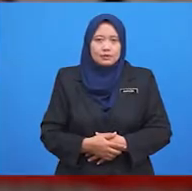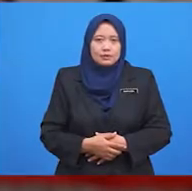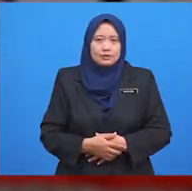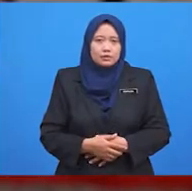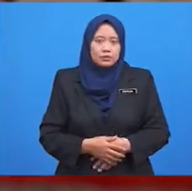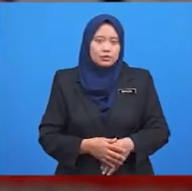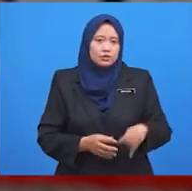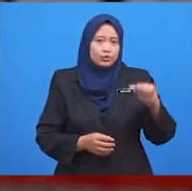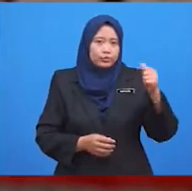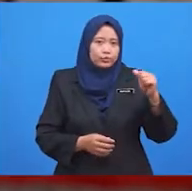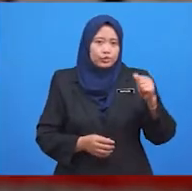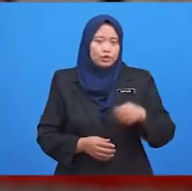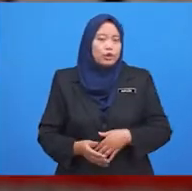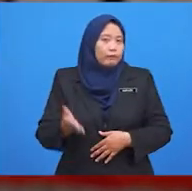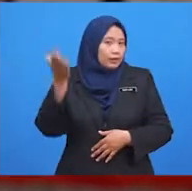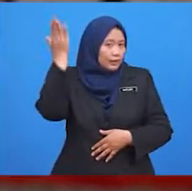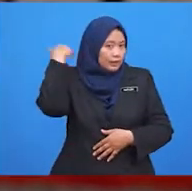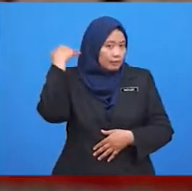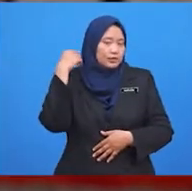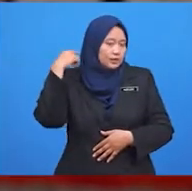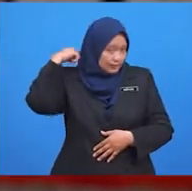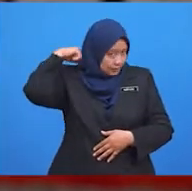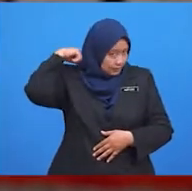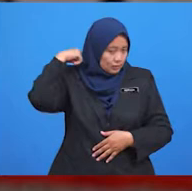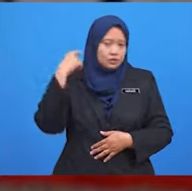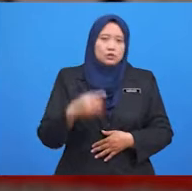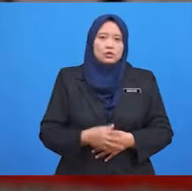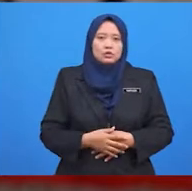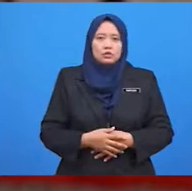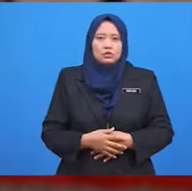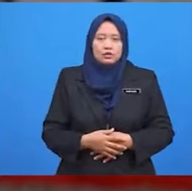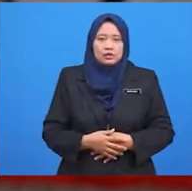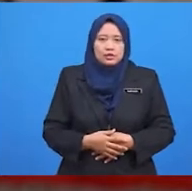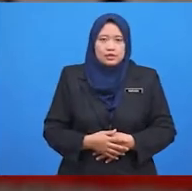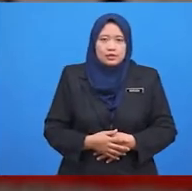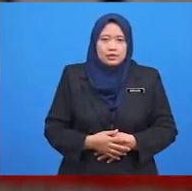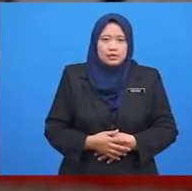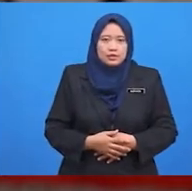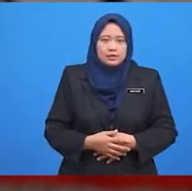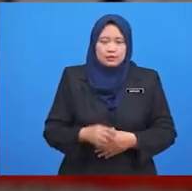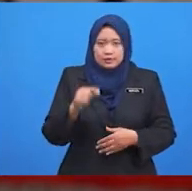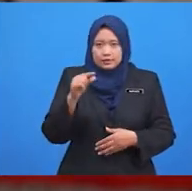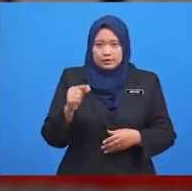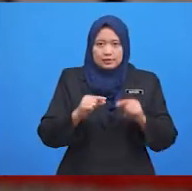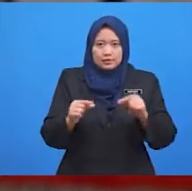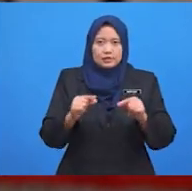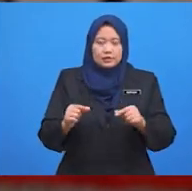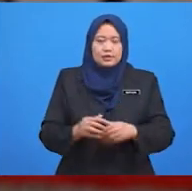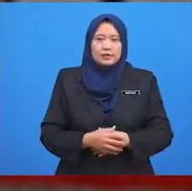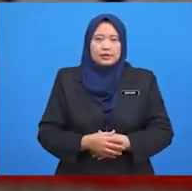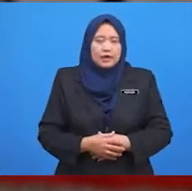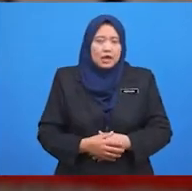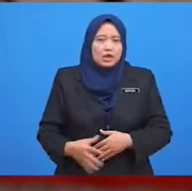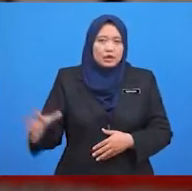Langkah yang ke-10, di bahagian belakang tengkuk, gerakan prop dengan gerakan grab dan slide